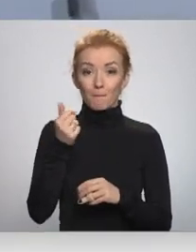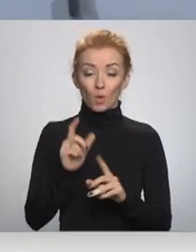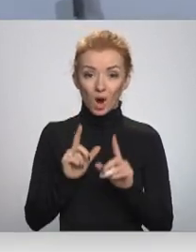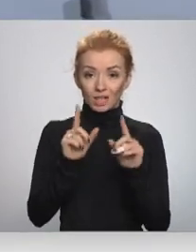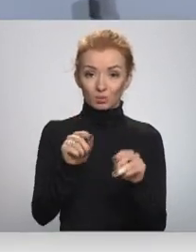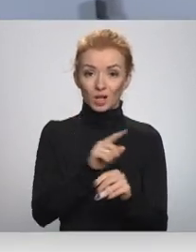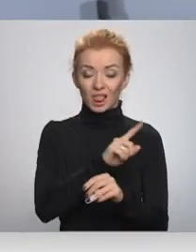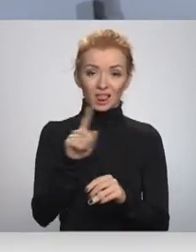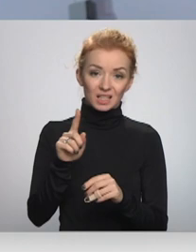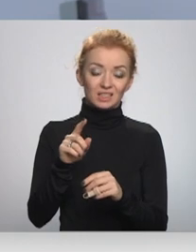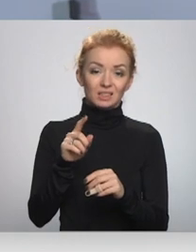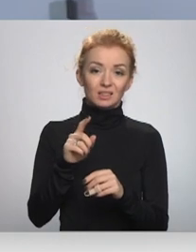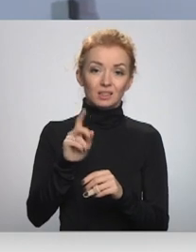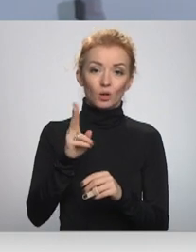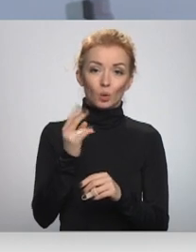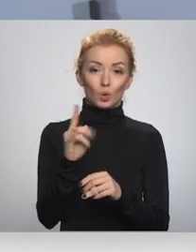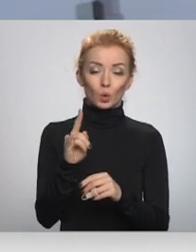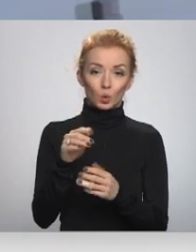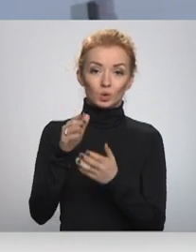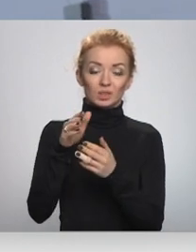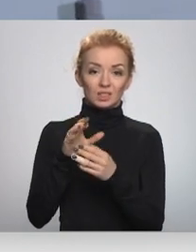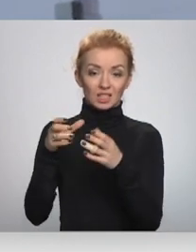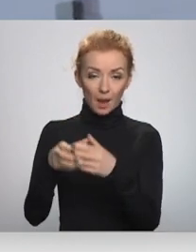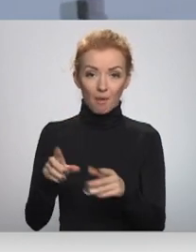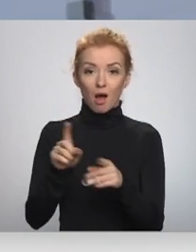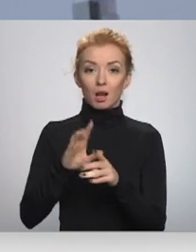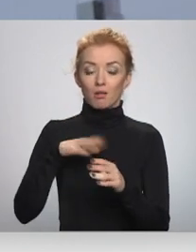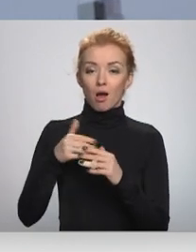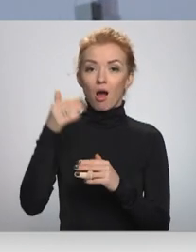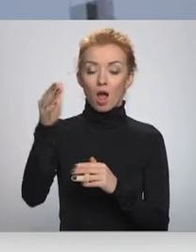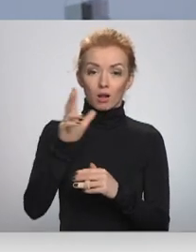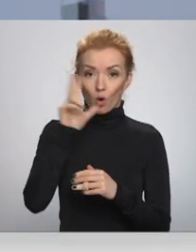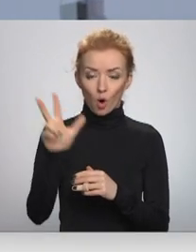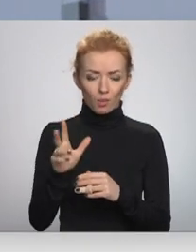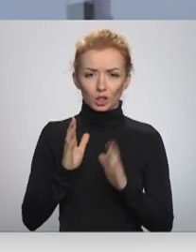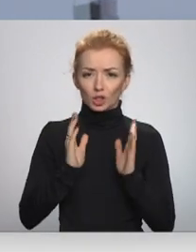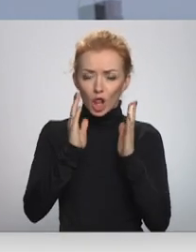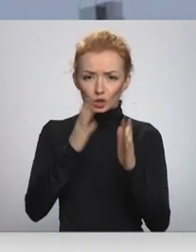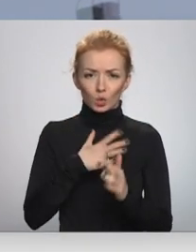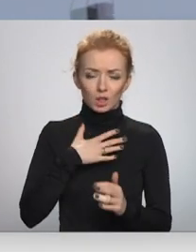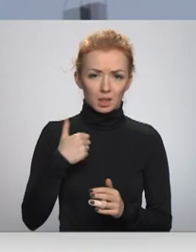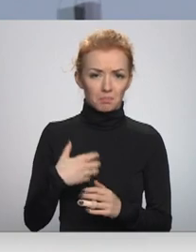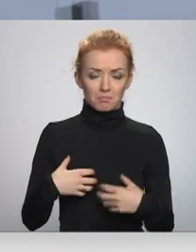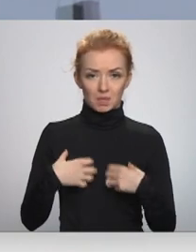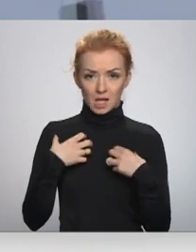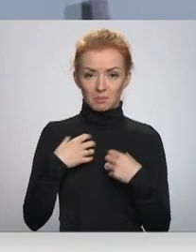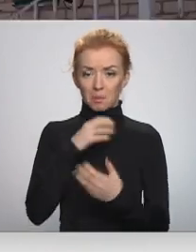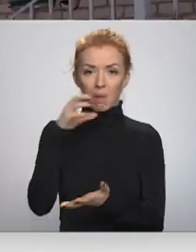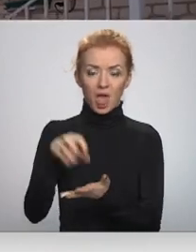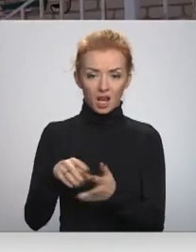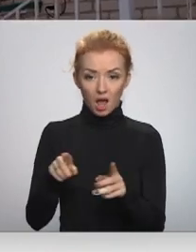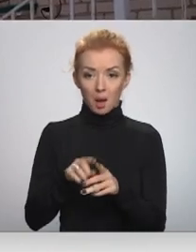līdz Kruķu ciemam, pēc tam uz Daugavpili braucām. Arī briesmīgs ceļš bija līdz Preiļu novadam. Pēc